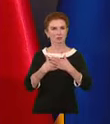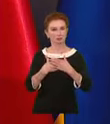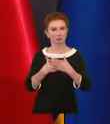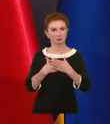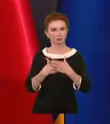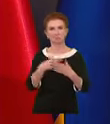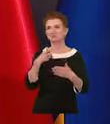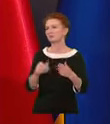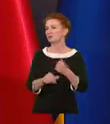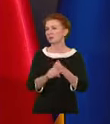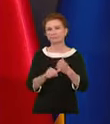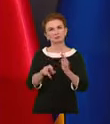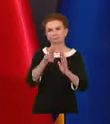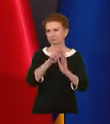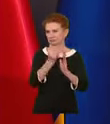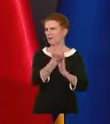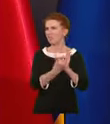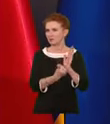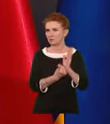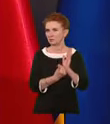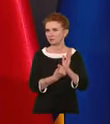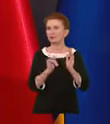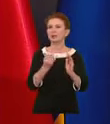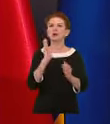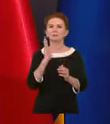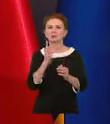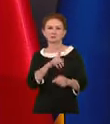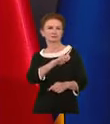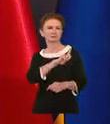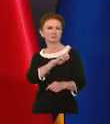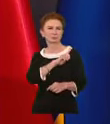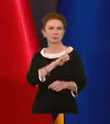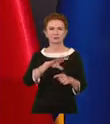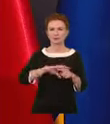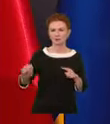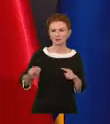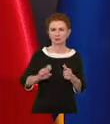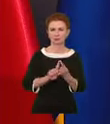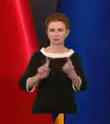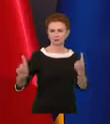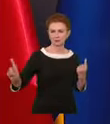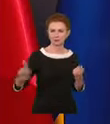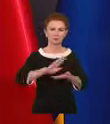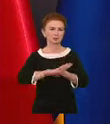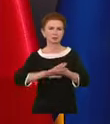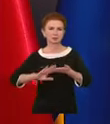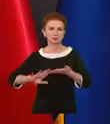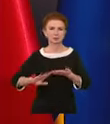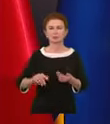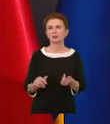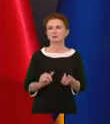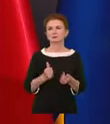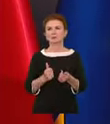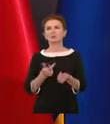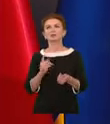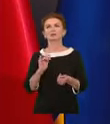ile będziemy zachowywali ten dystans, zachowywali te reguły sanitarne, zależy, czy